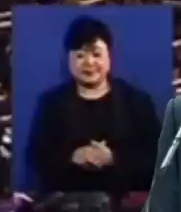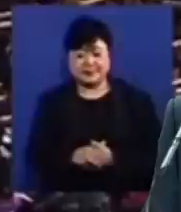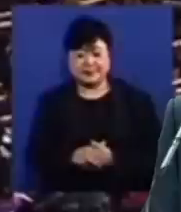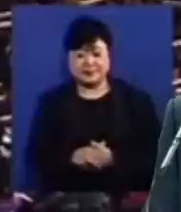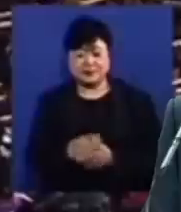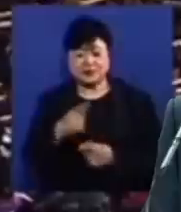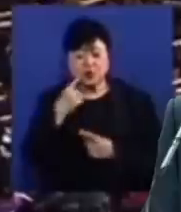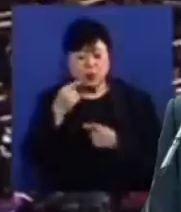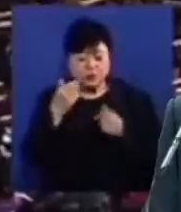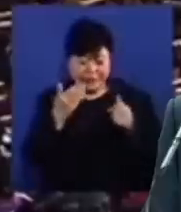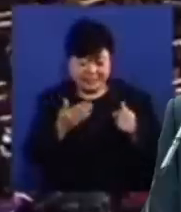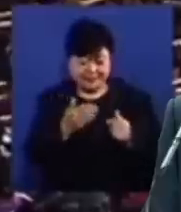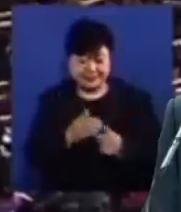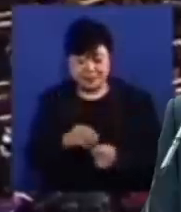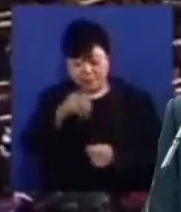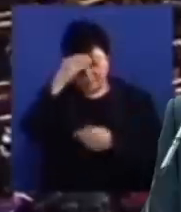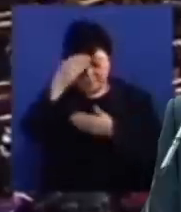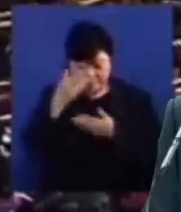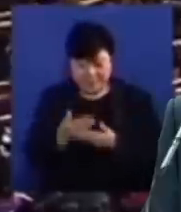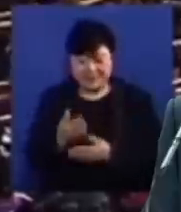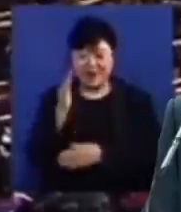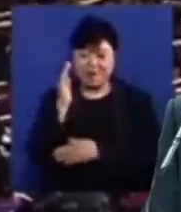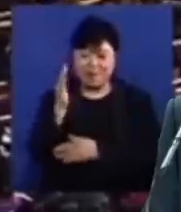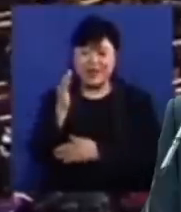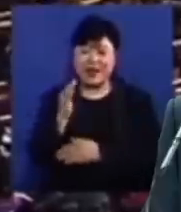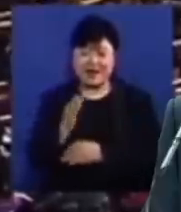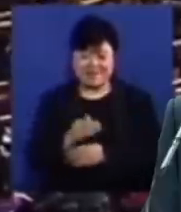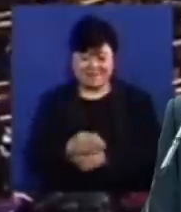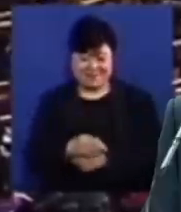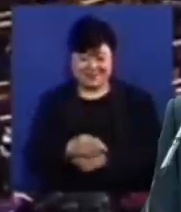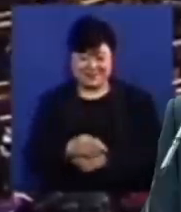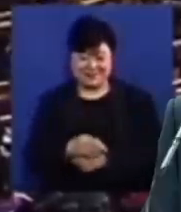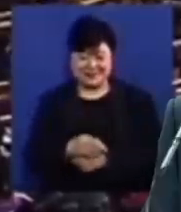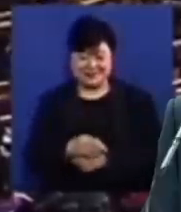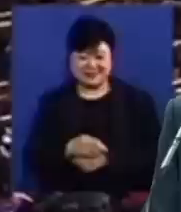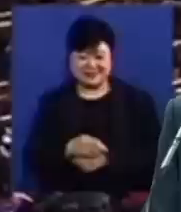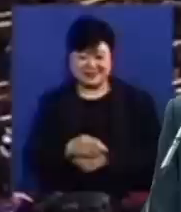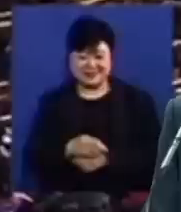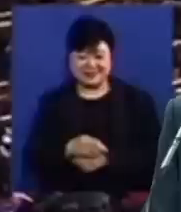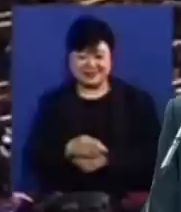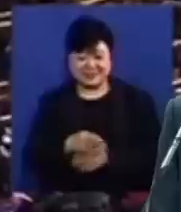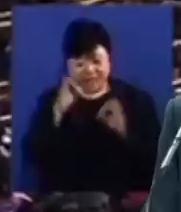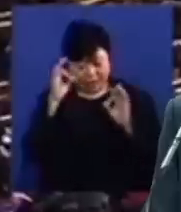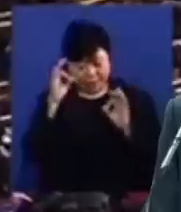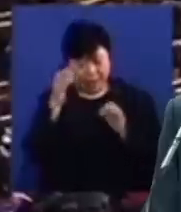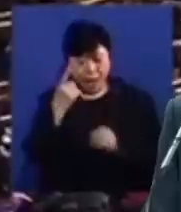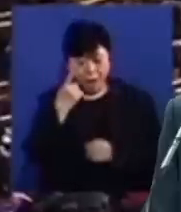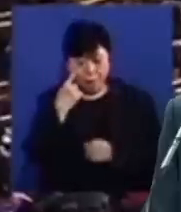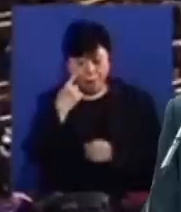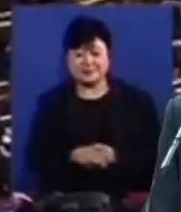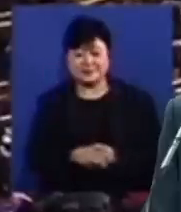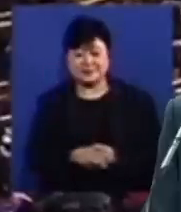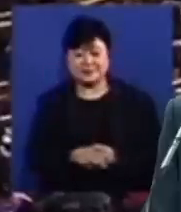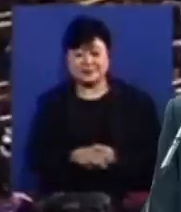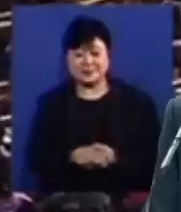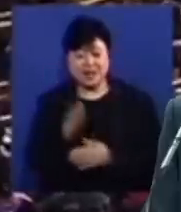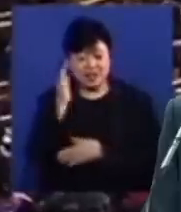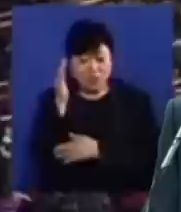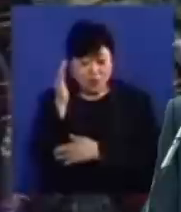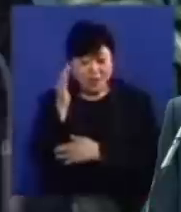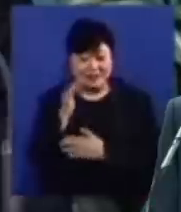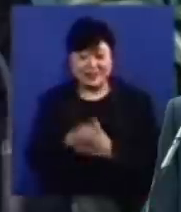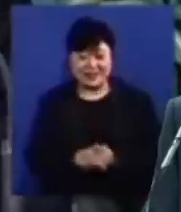저를 닮은 목회를 하려고 하는 것입니다. 그런데 제가 가만히 그 목회자를 보면은